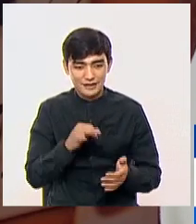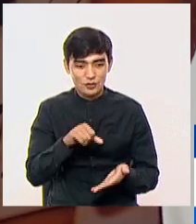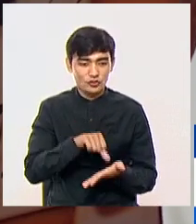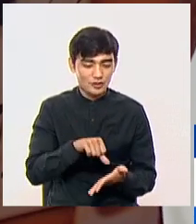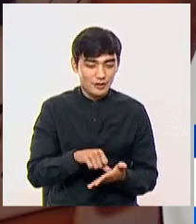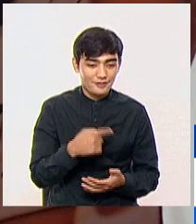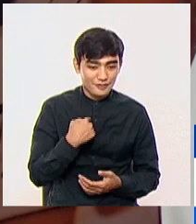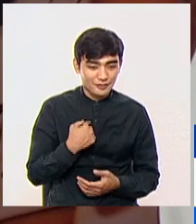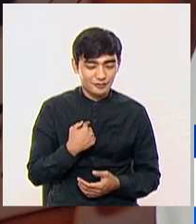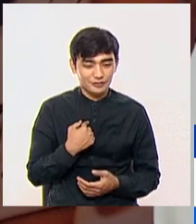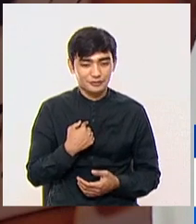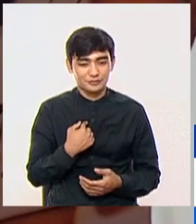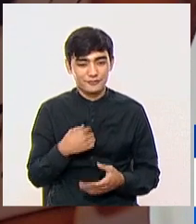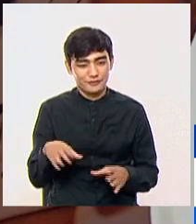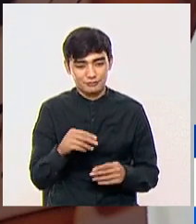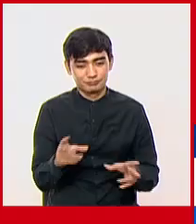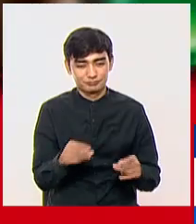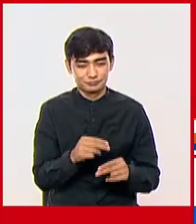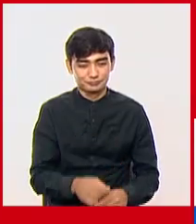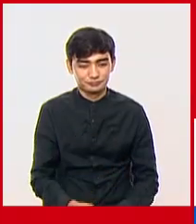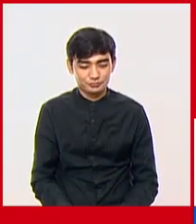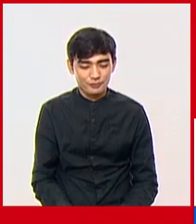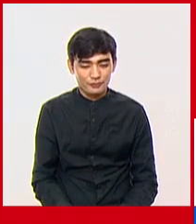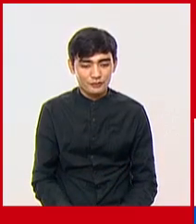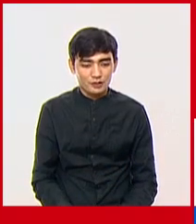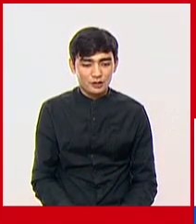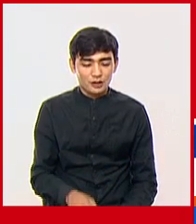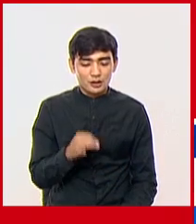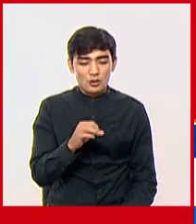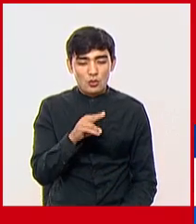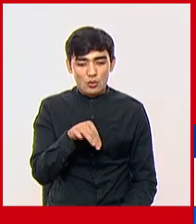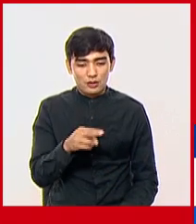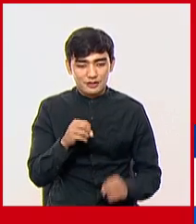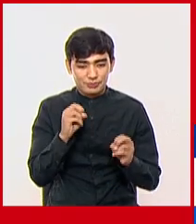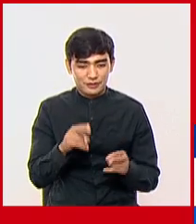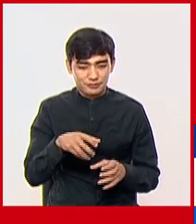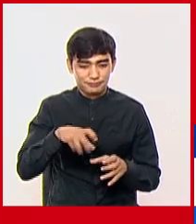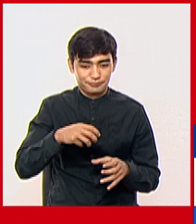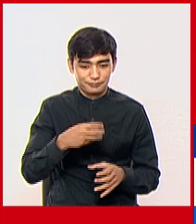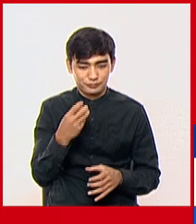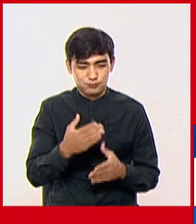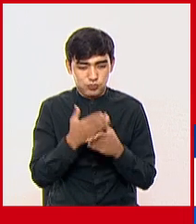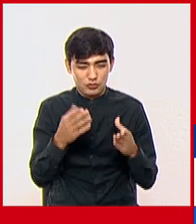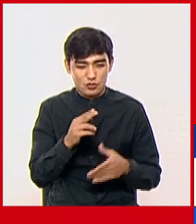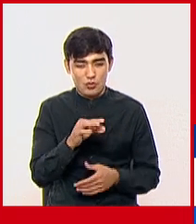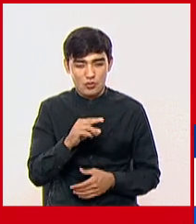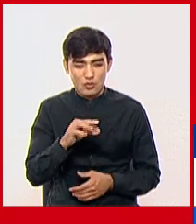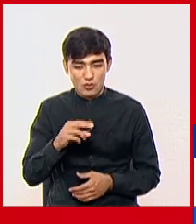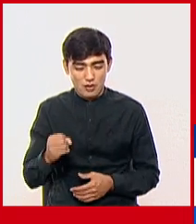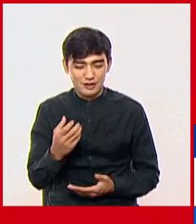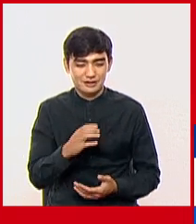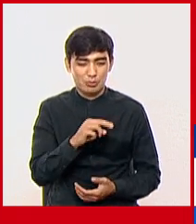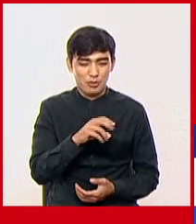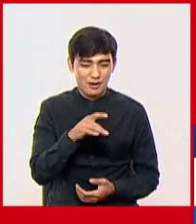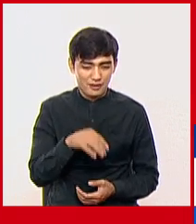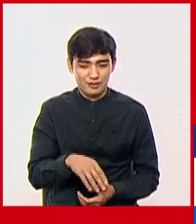участвуйте. Я от всей души желаю всем удачи. Активируйте коды под специальными серебристыми крышками больших упаковок Coca-Cola, Fanta или